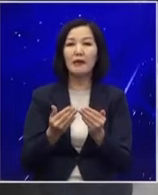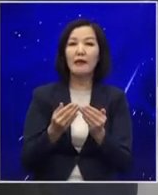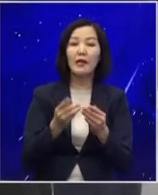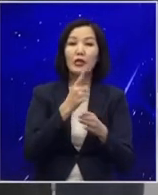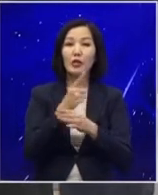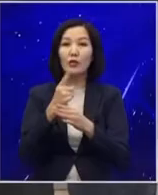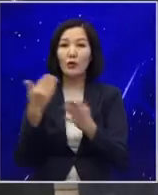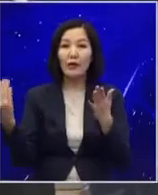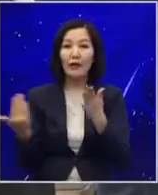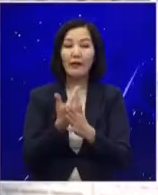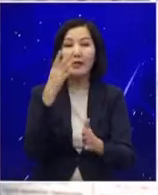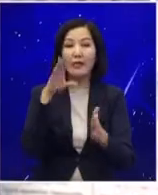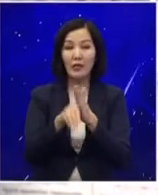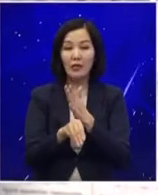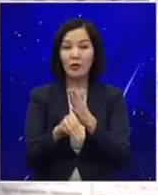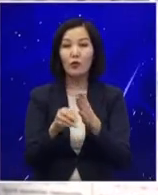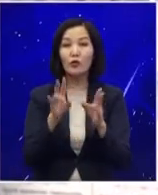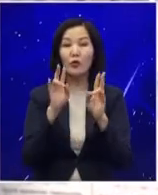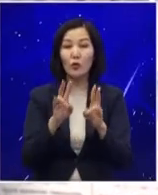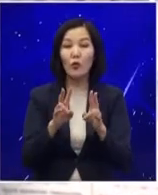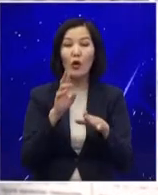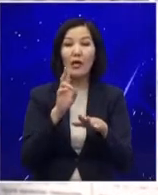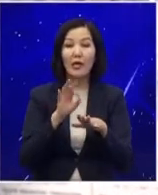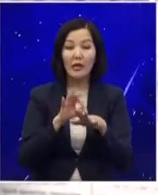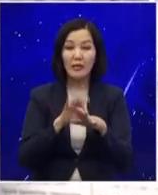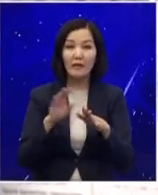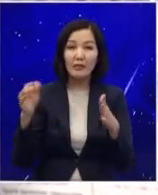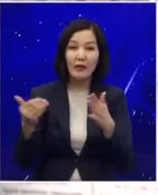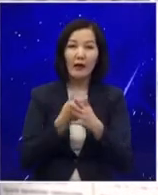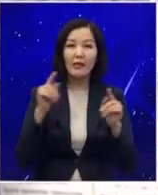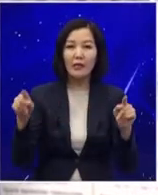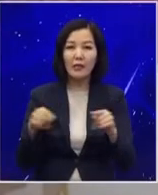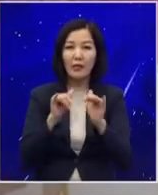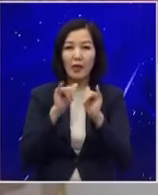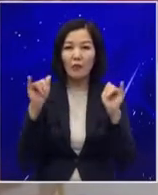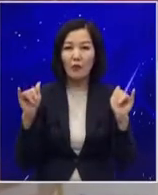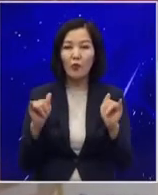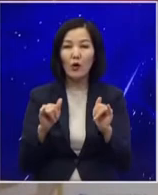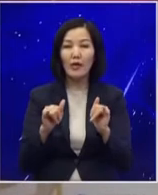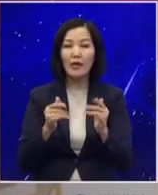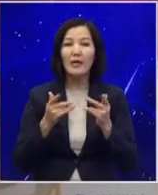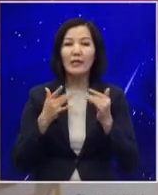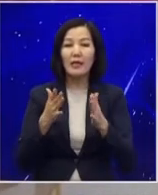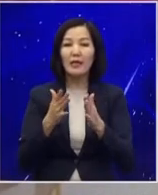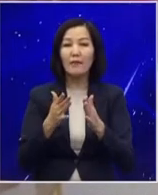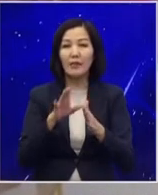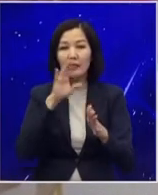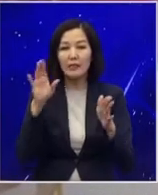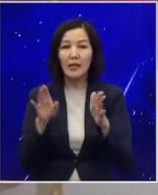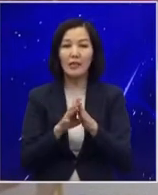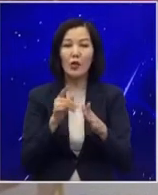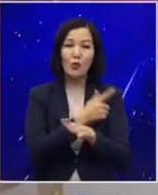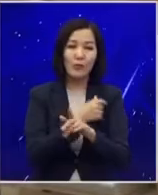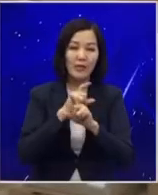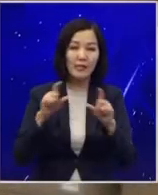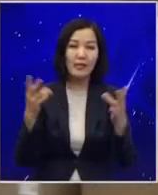шектеулері қайта енгізілуде. Себеп белгілі, COVID-19 дертінің қайта бой көтеруі. Сондықтан санитарлық талаптардың сақталуы мен